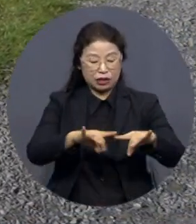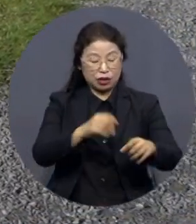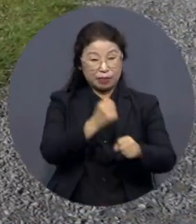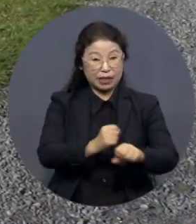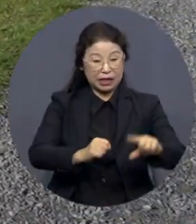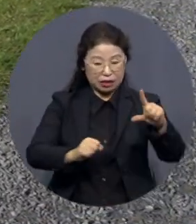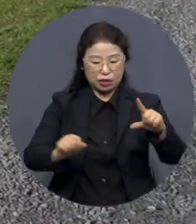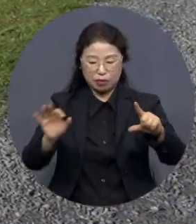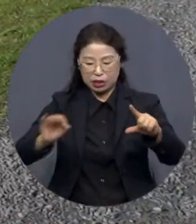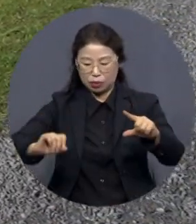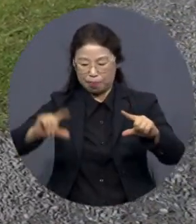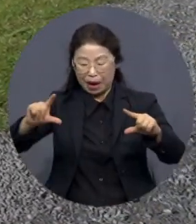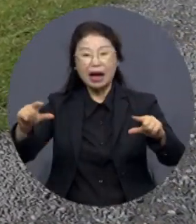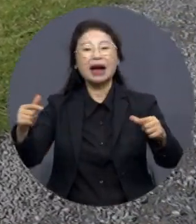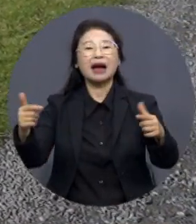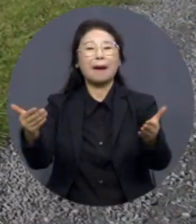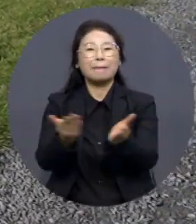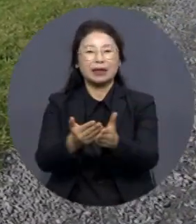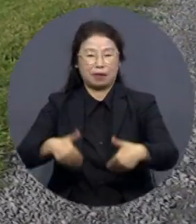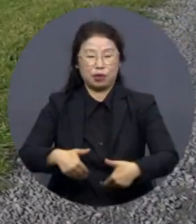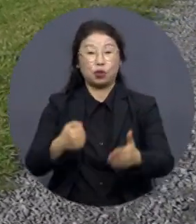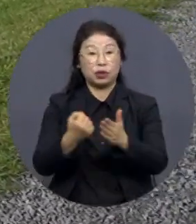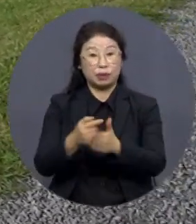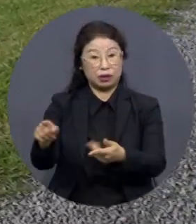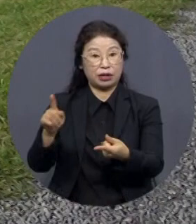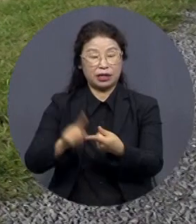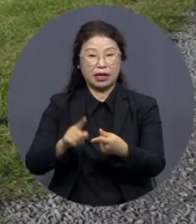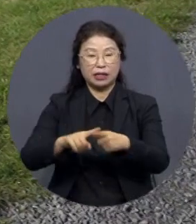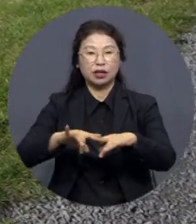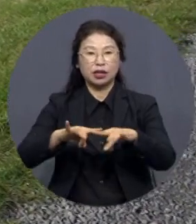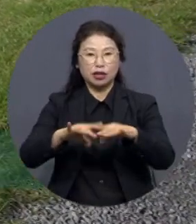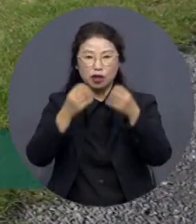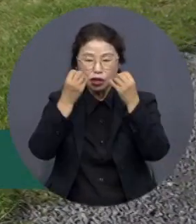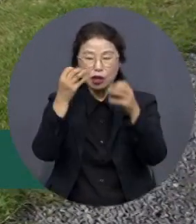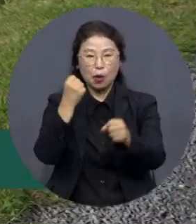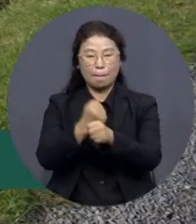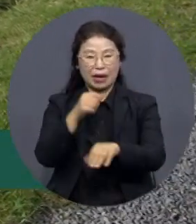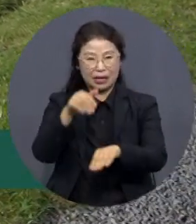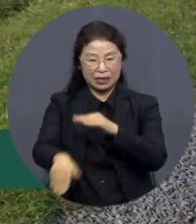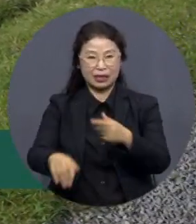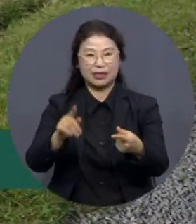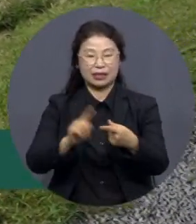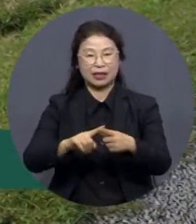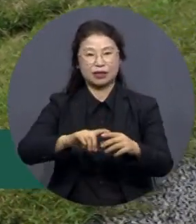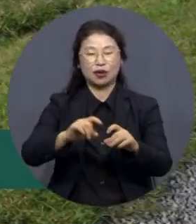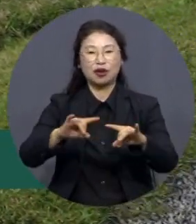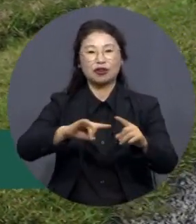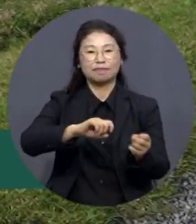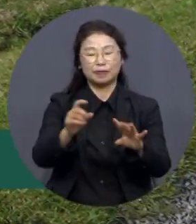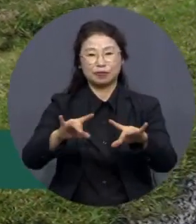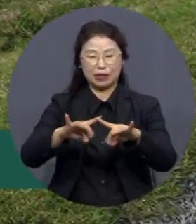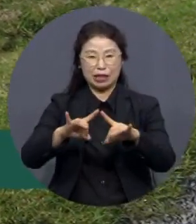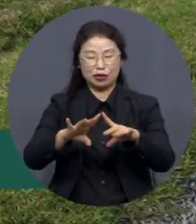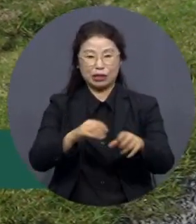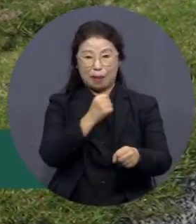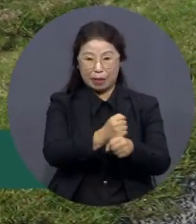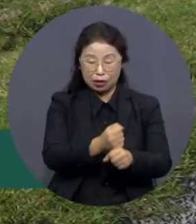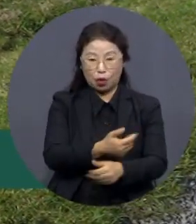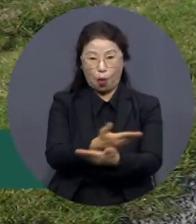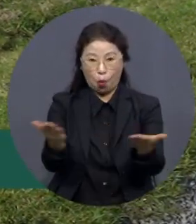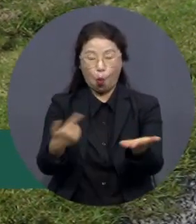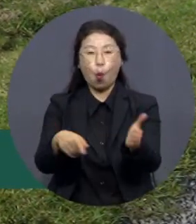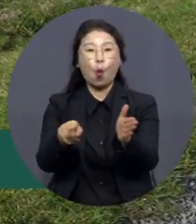때문입니다. 이곳 본홀름 섬은 새로운 전력 수요를 창출하면서 재생에너지 출력 제한을 해결하고 재생에너지